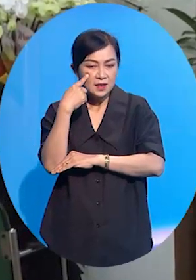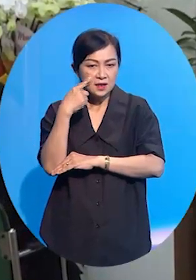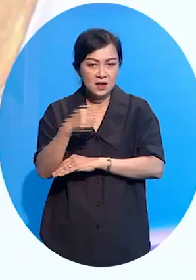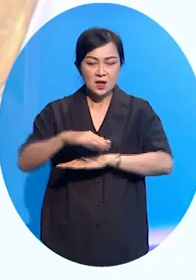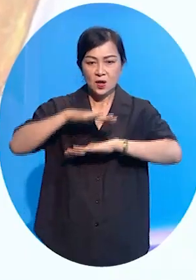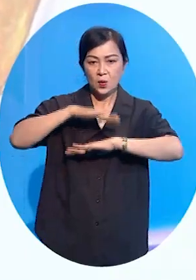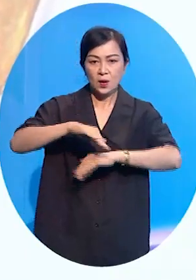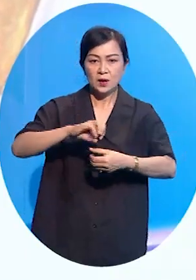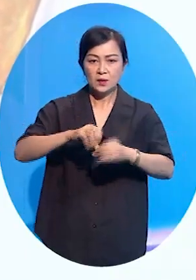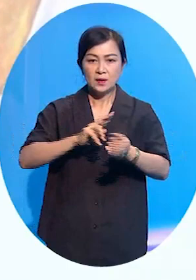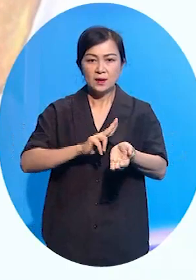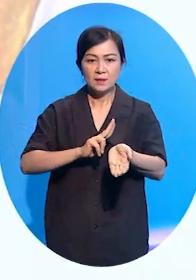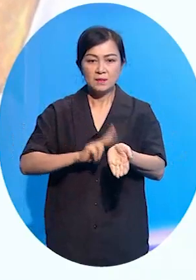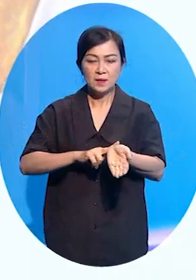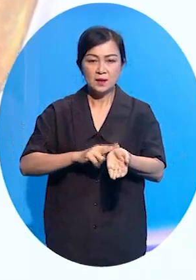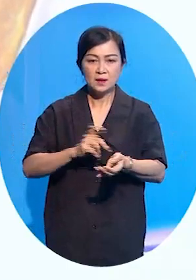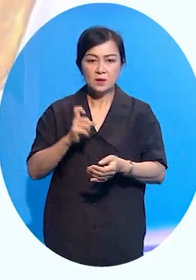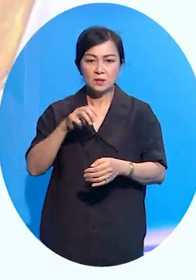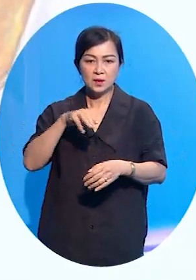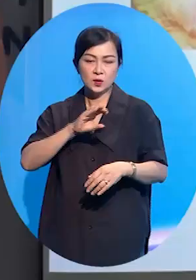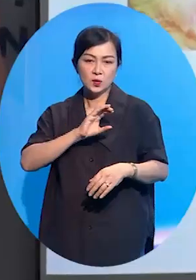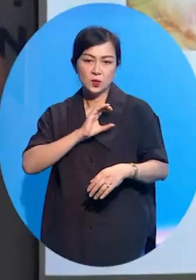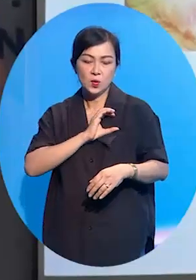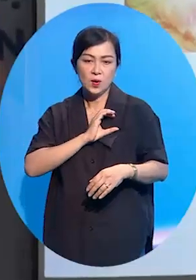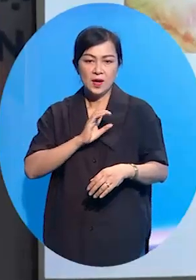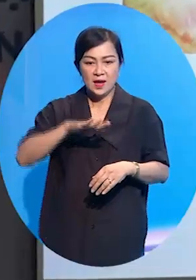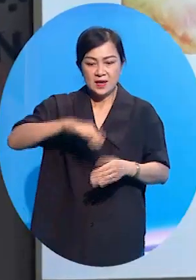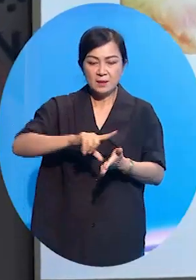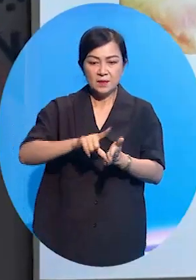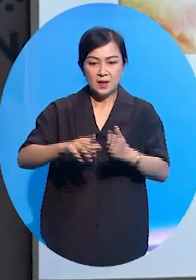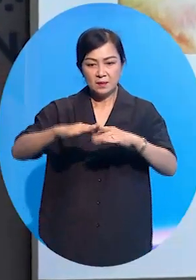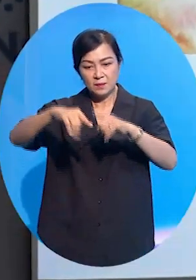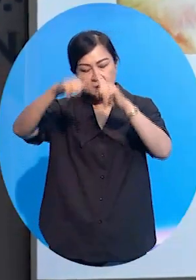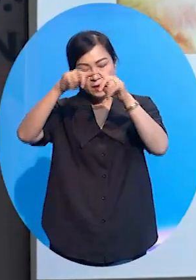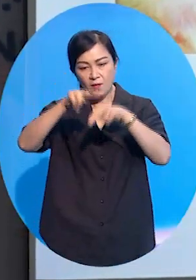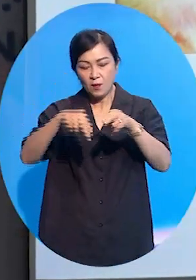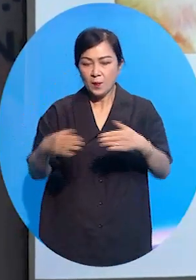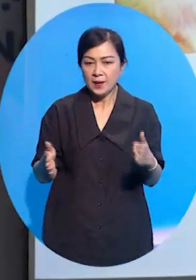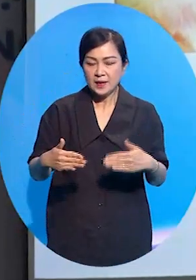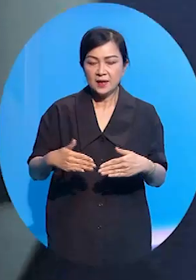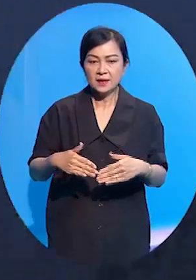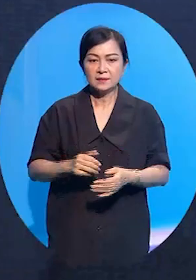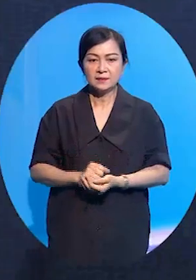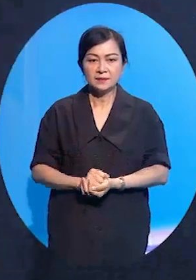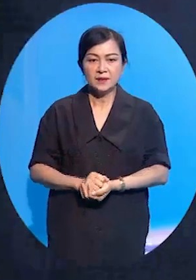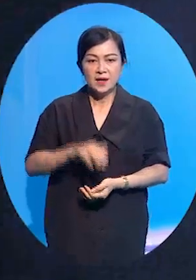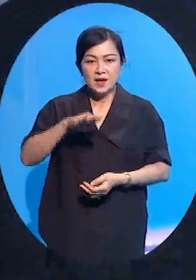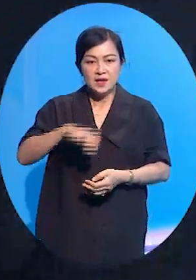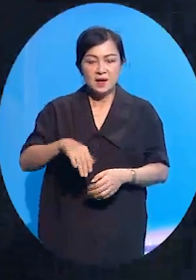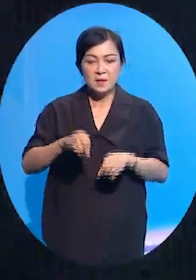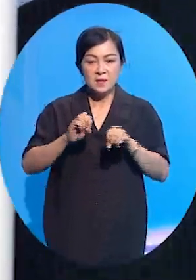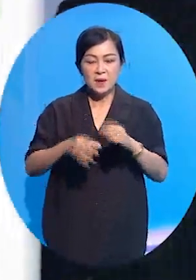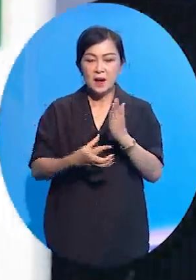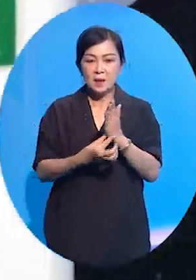hiệu quả trong điều trị bệnh lý phình động mạch chủ. Phương pháp này làm giảm thời gian nằm viện và hồi sức, giảm nguy cơ nhiễm trùng, giảm tình trạng mất